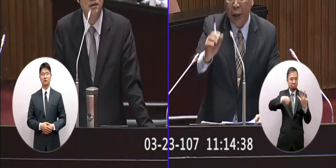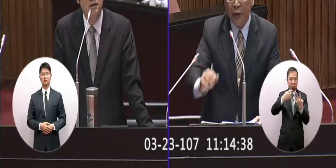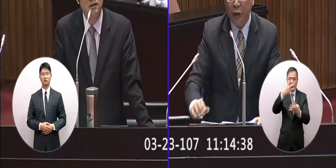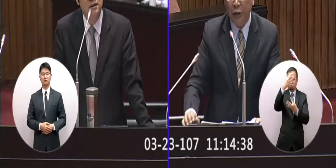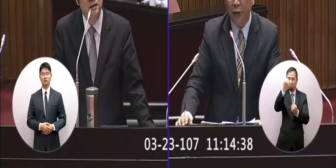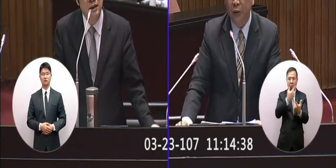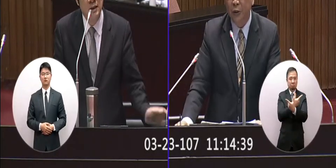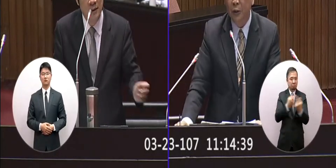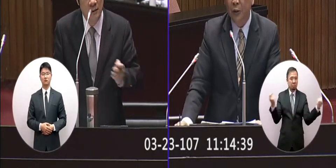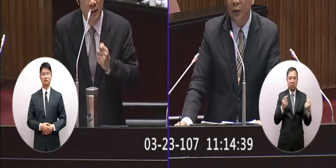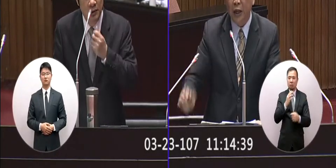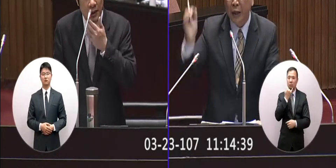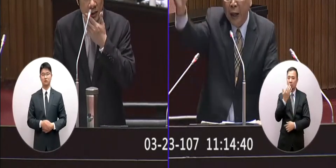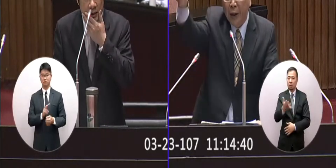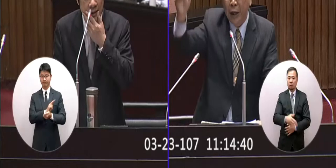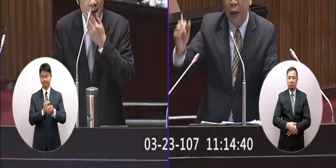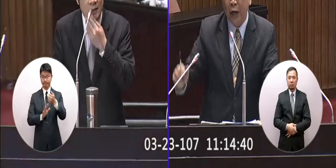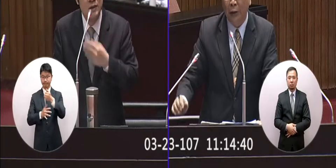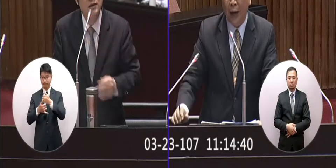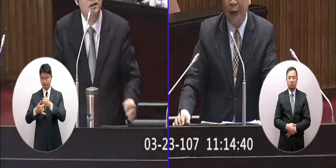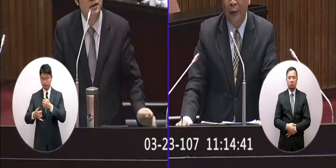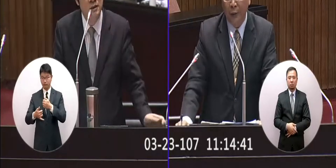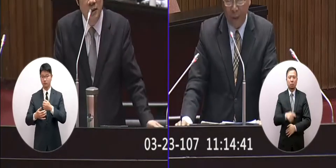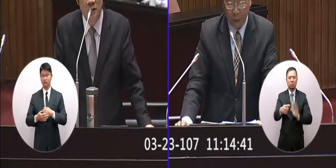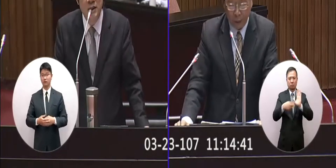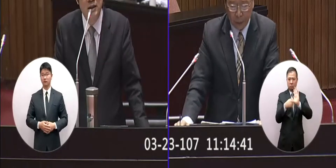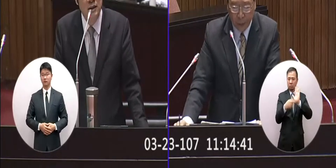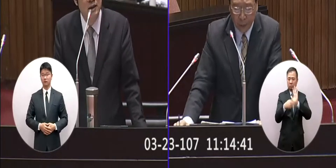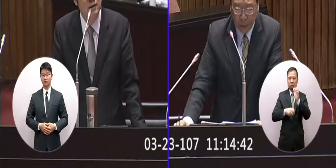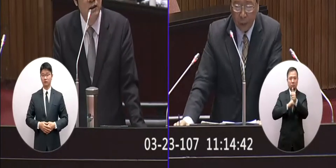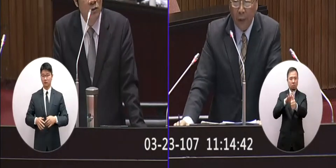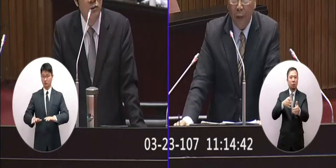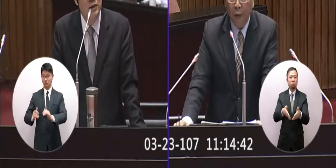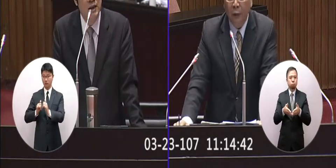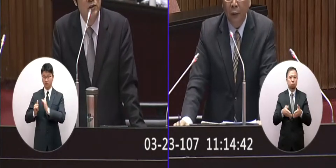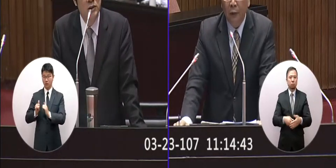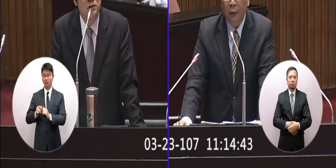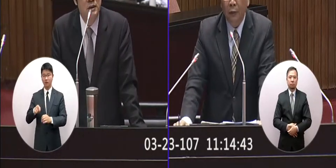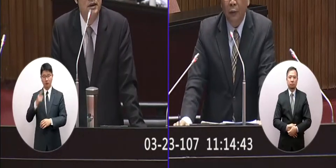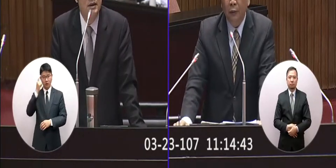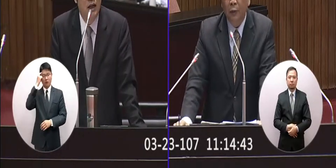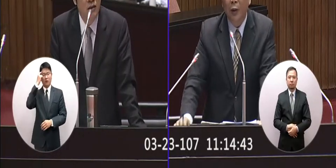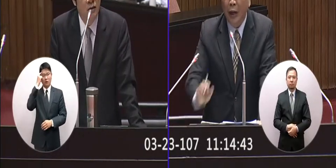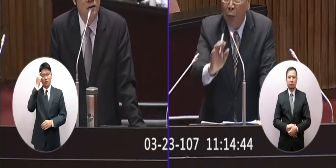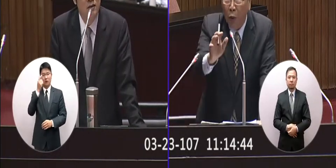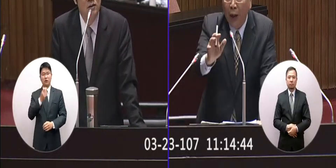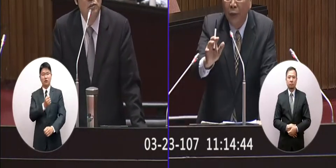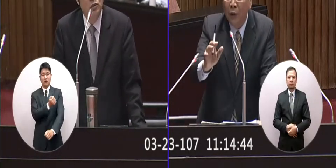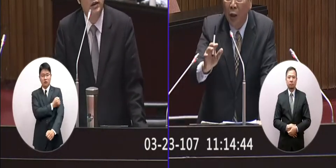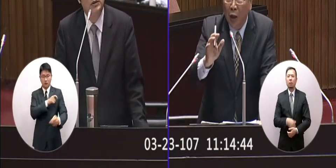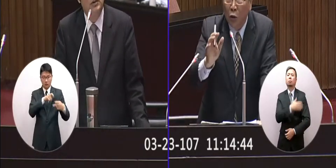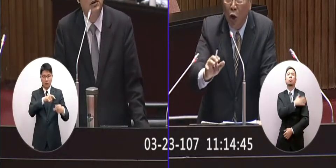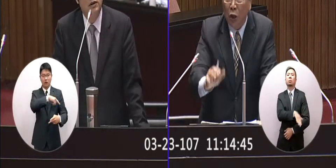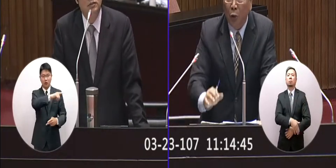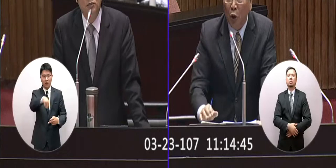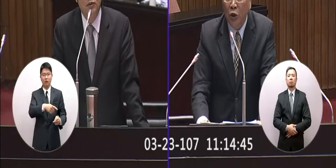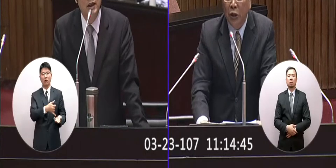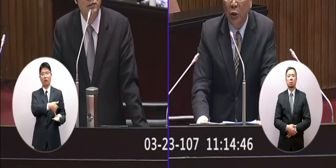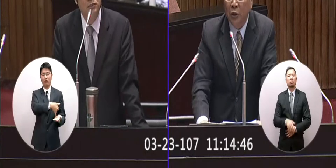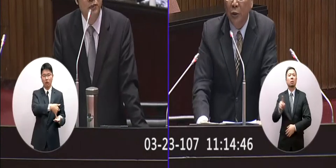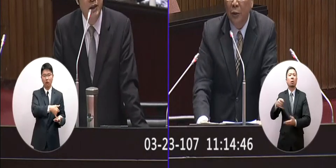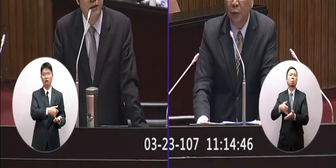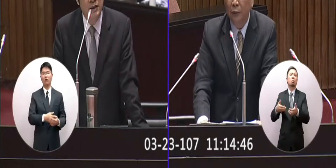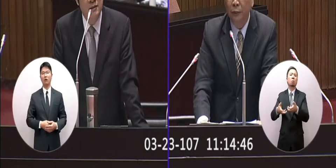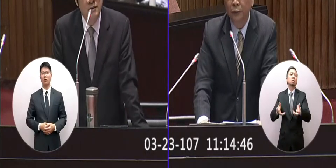这个、 时间一致。 这个 是给他们一个交代。 即使社会认定是劳工会相对弱势啦， 那你不管， 不会 说你弱势不